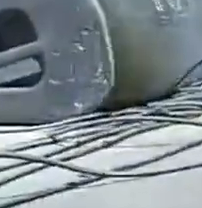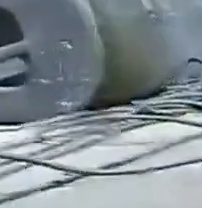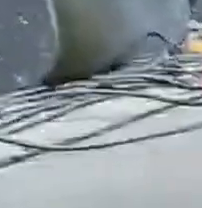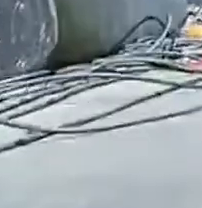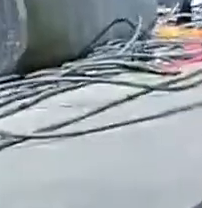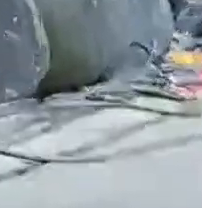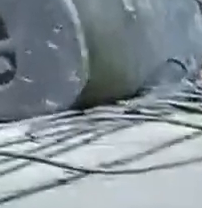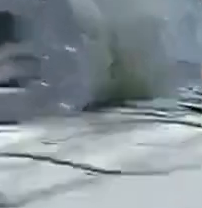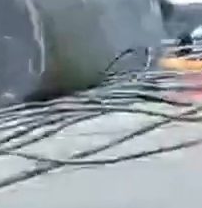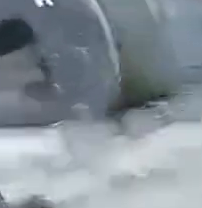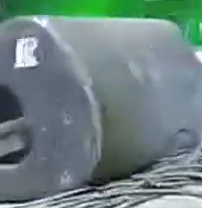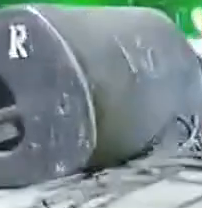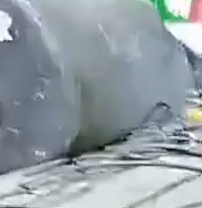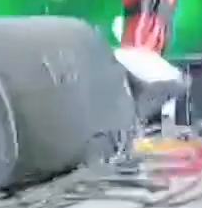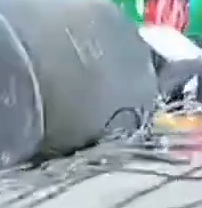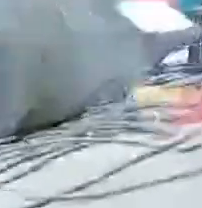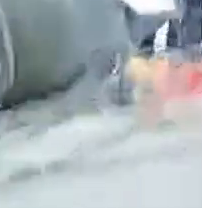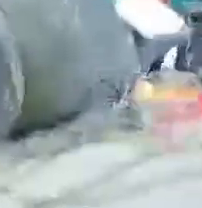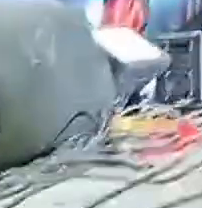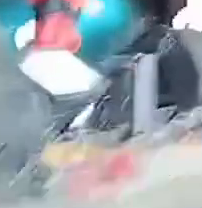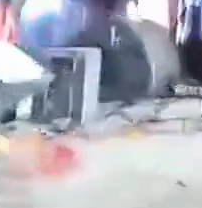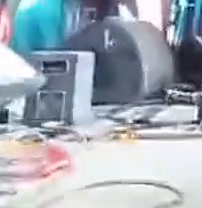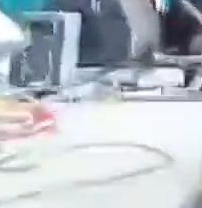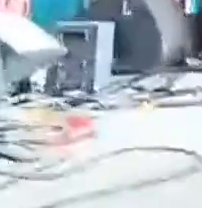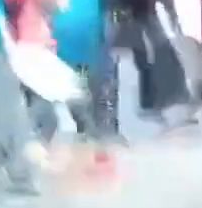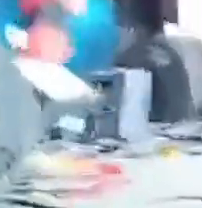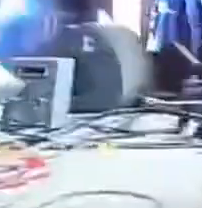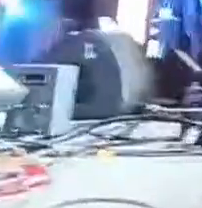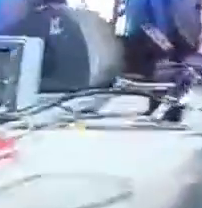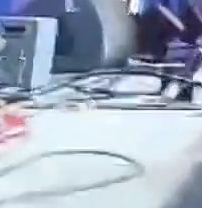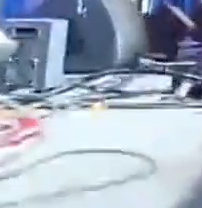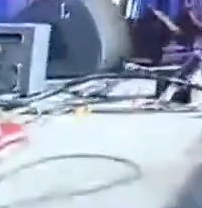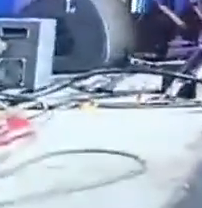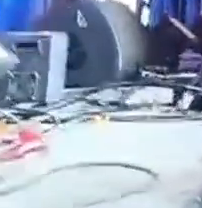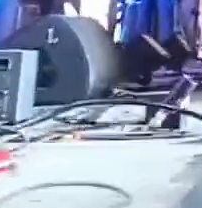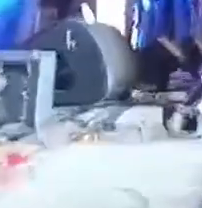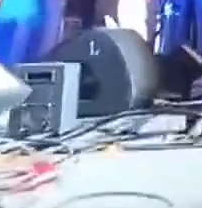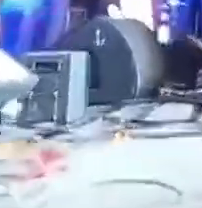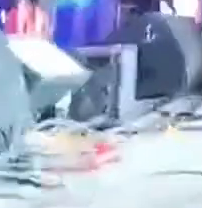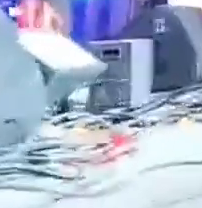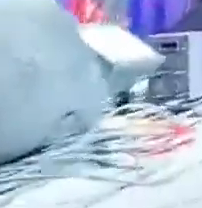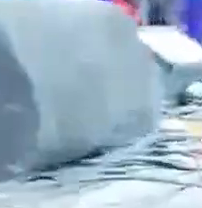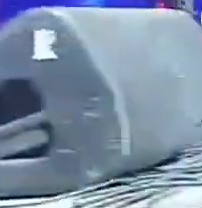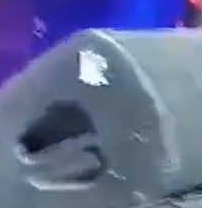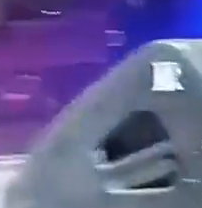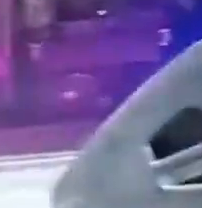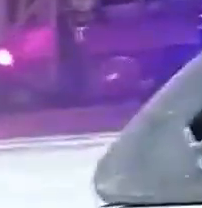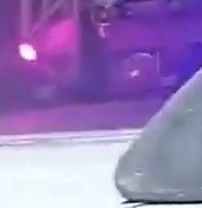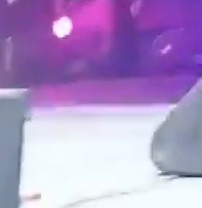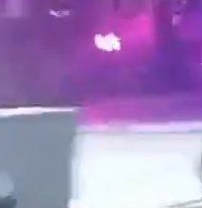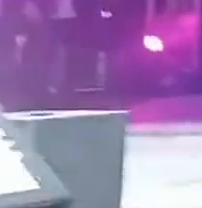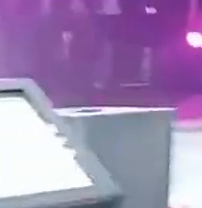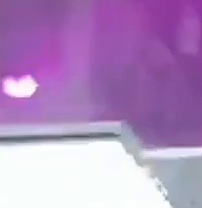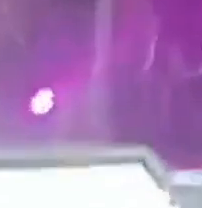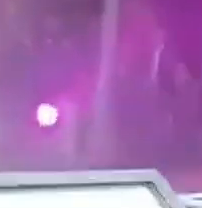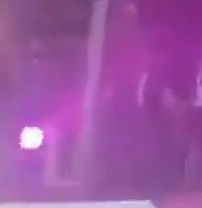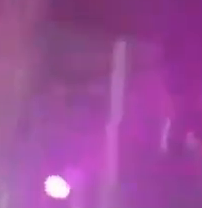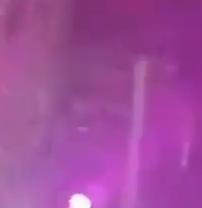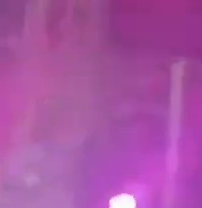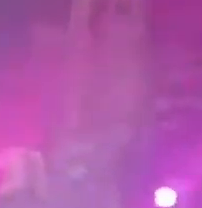المجتمع ويعبر عن رؤيته السياسية لهذه المسألة، وكذلك